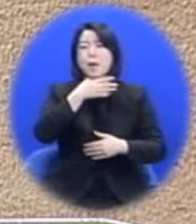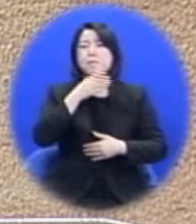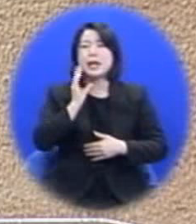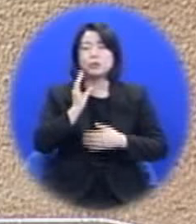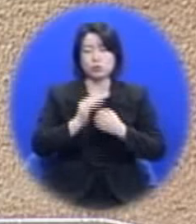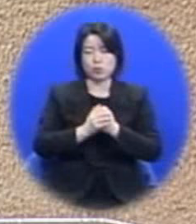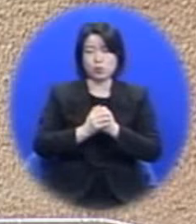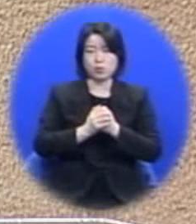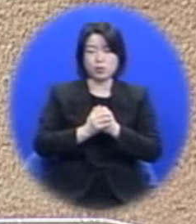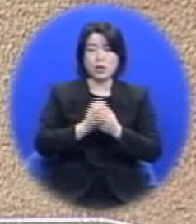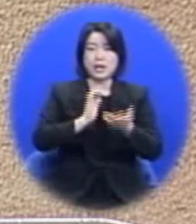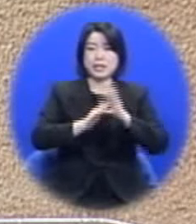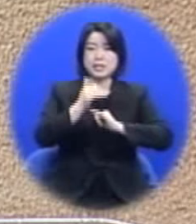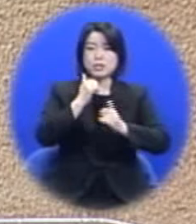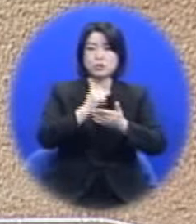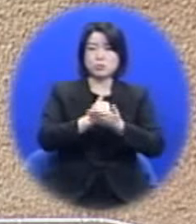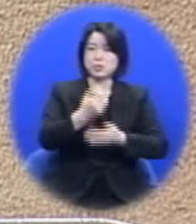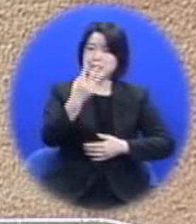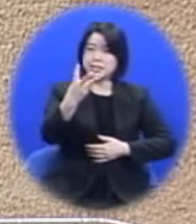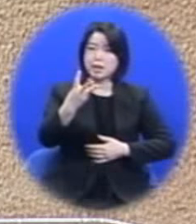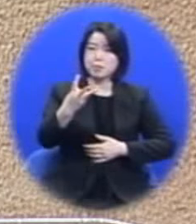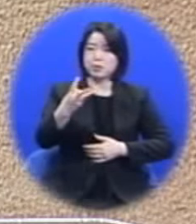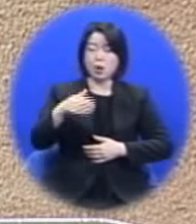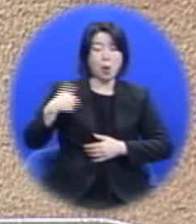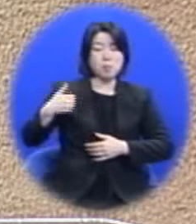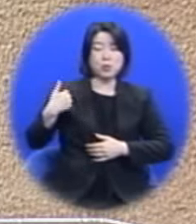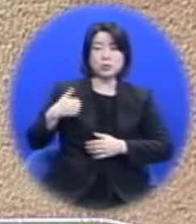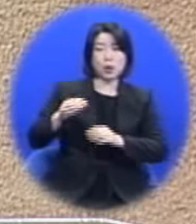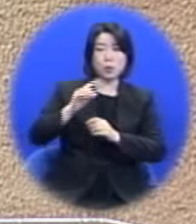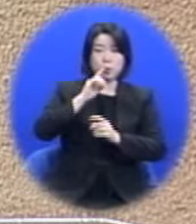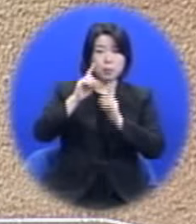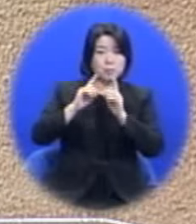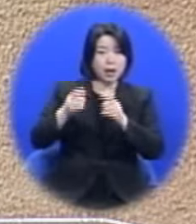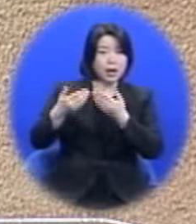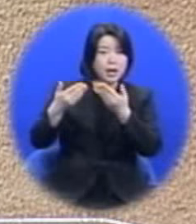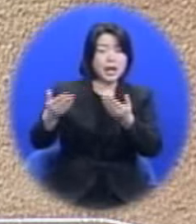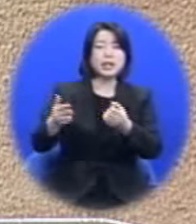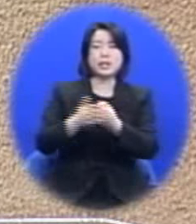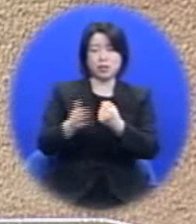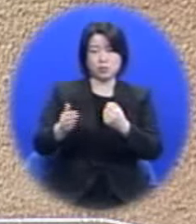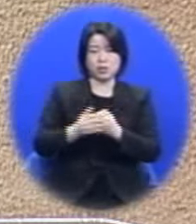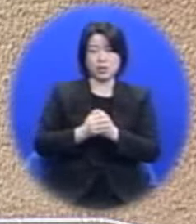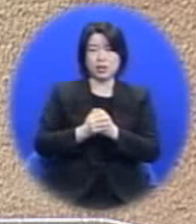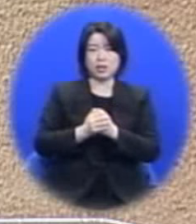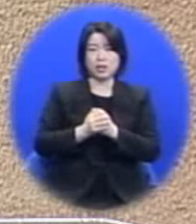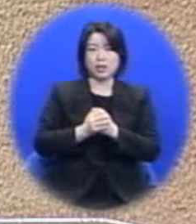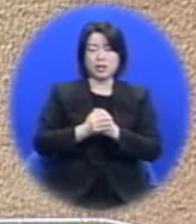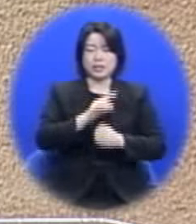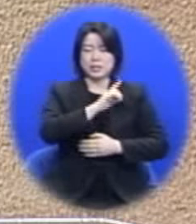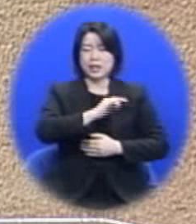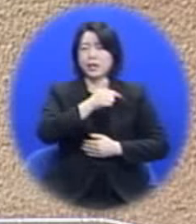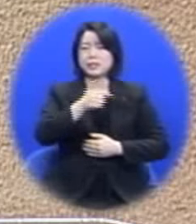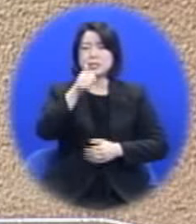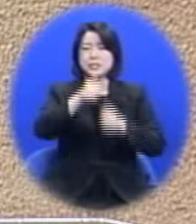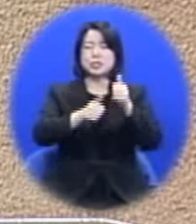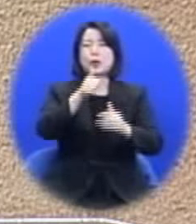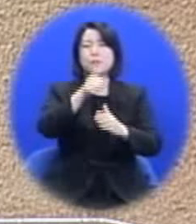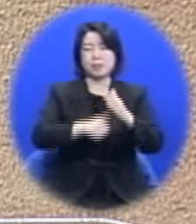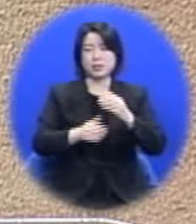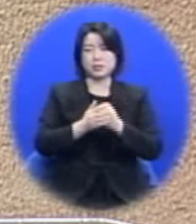부인하고 저주까지 했으니 예수님의 수제자인데도 그런데 예수님은이 베드로에게